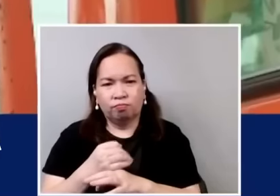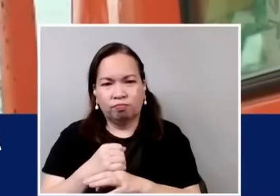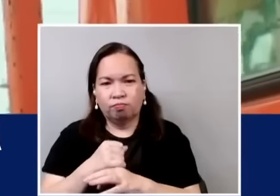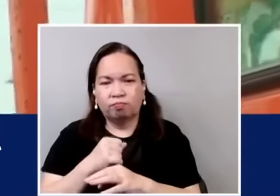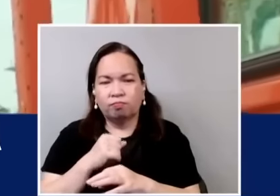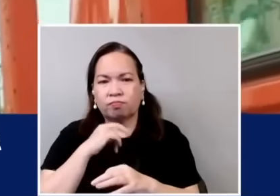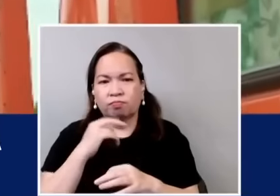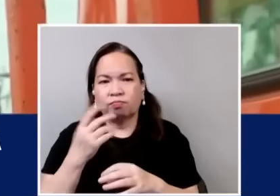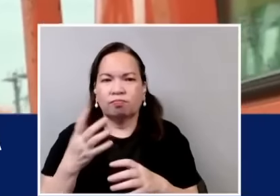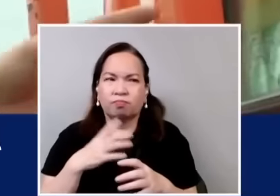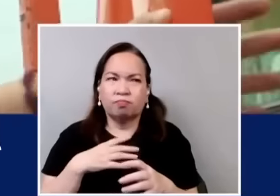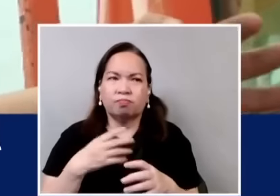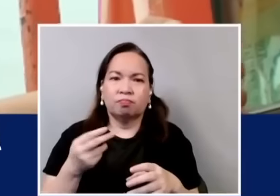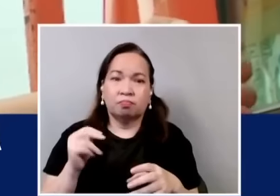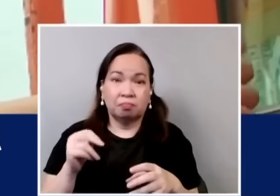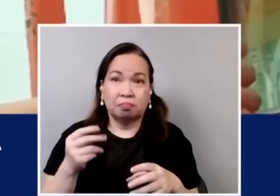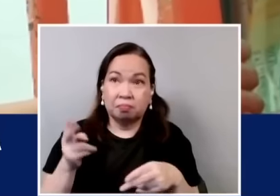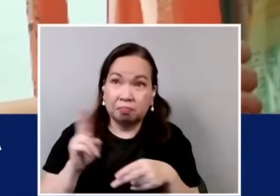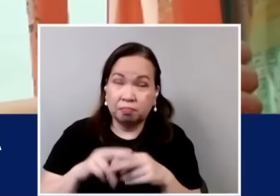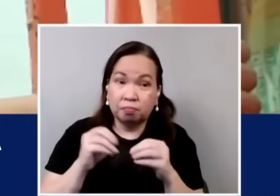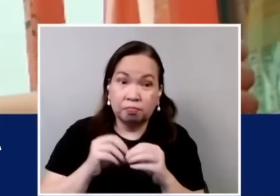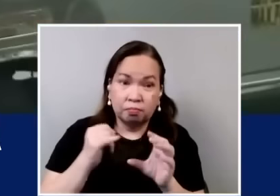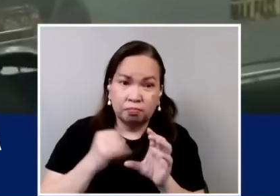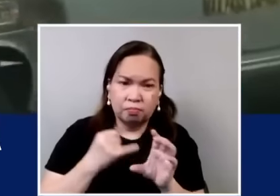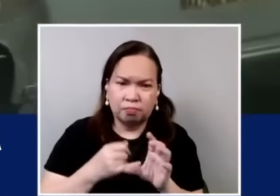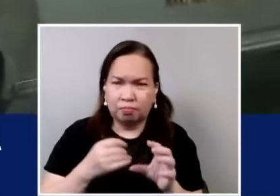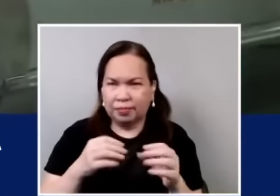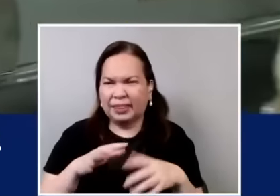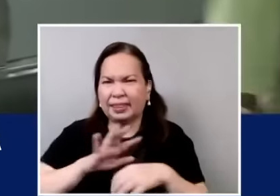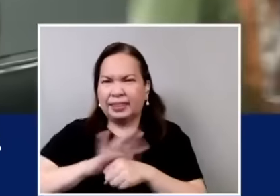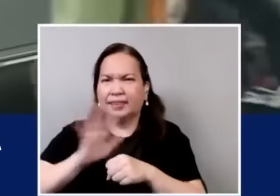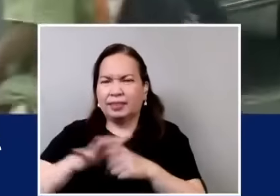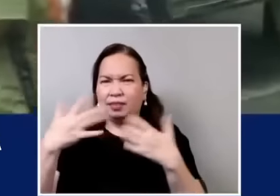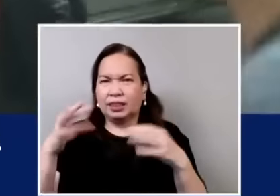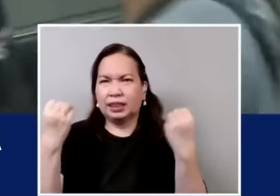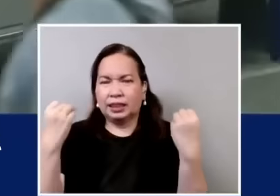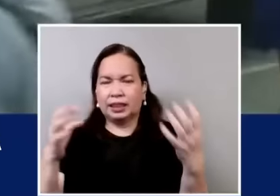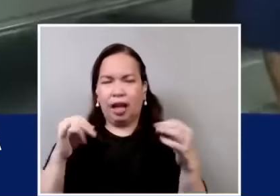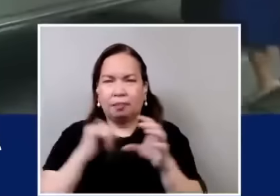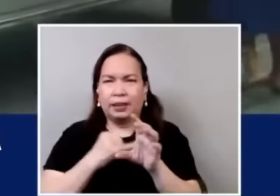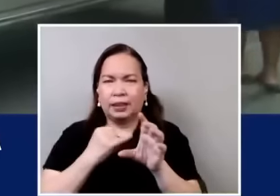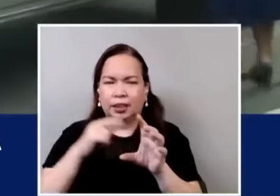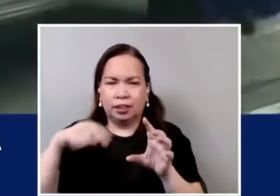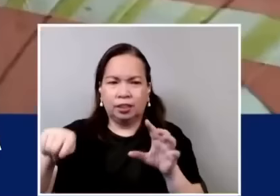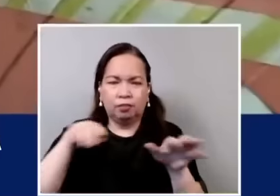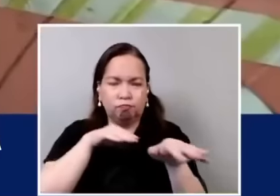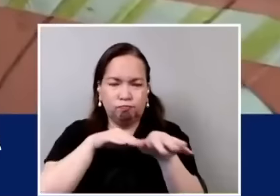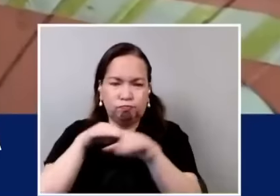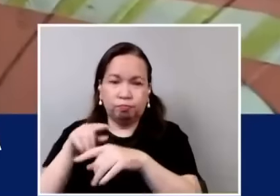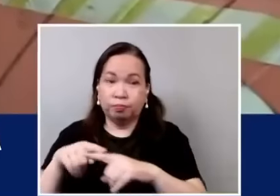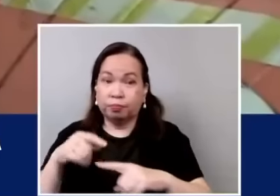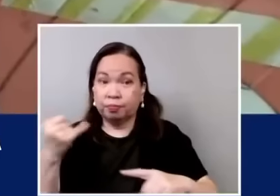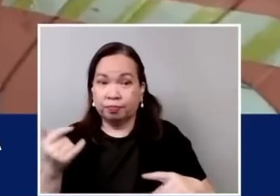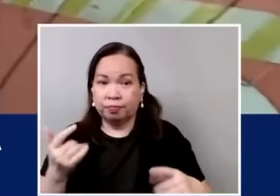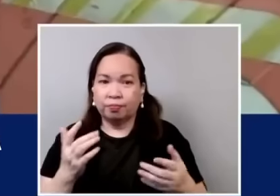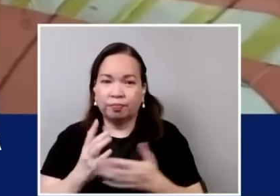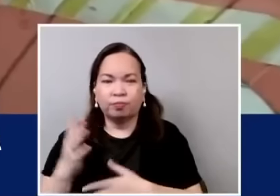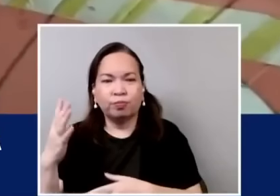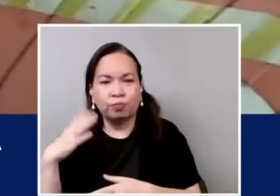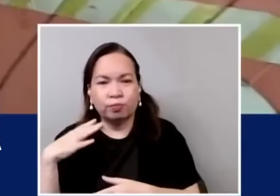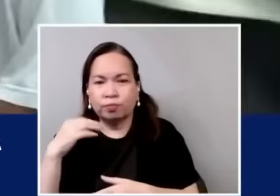mga transportation kasi traffic na nga eh. Ang ibang mga kapwa pasahero nagtiyagang maghintay